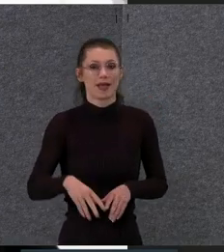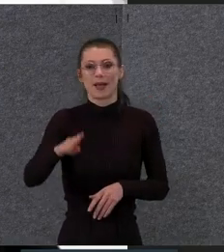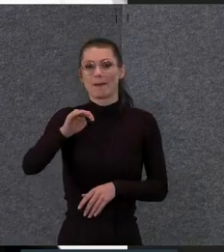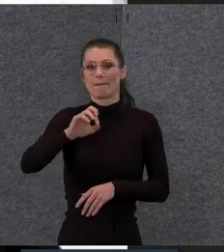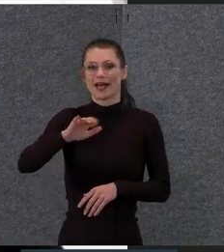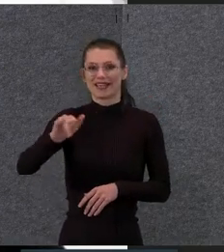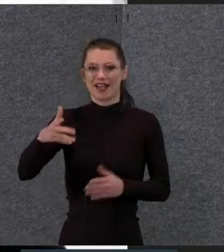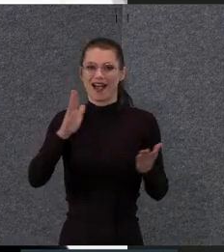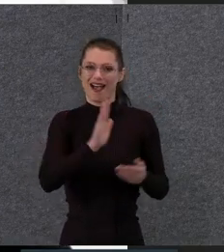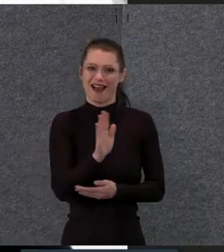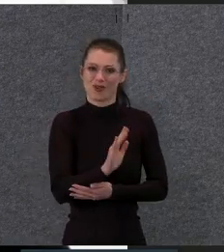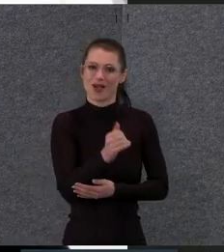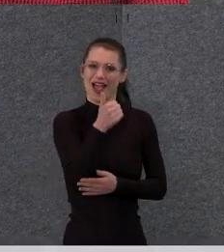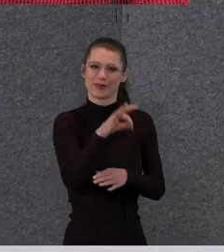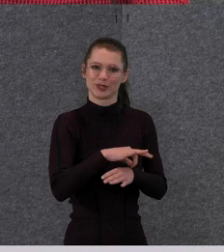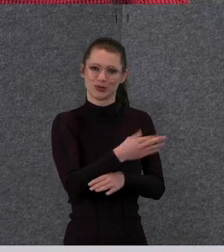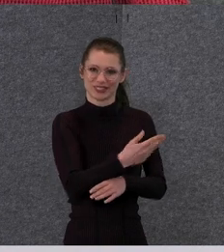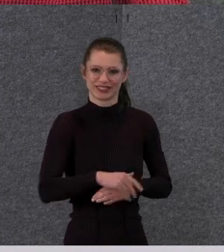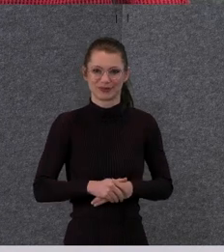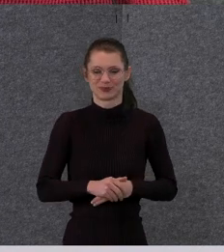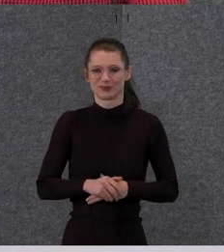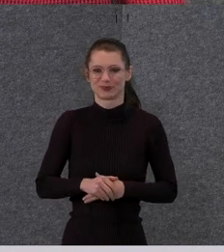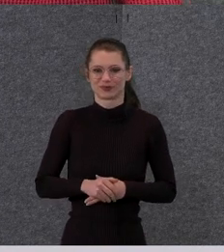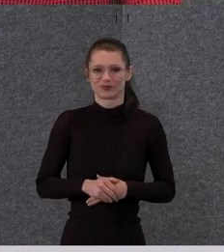Maria, hallo. Du hast eine Minute. Hallo.